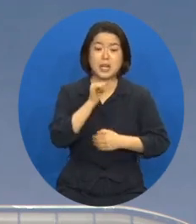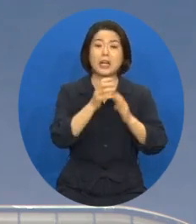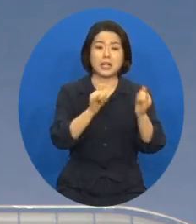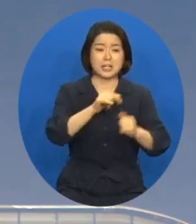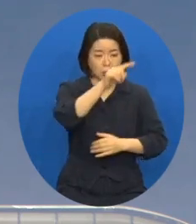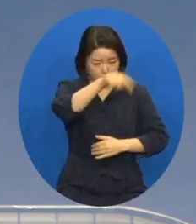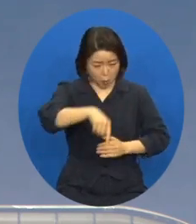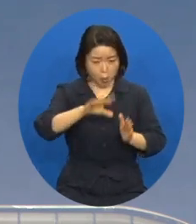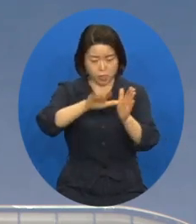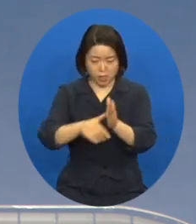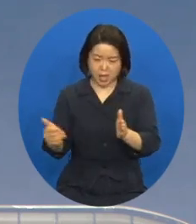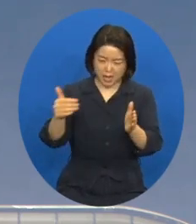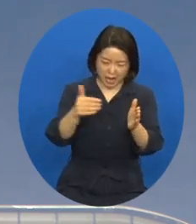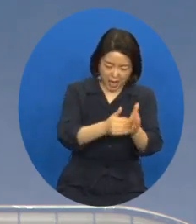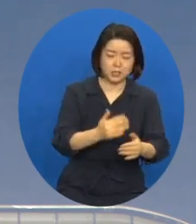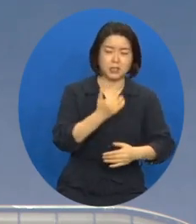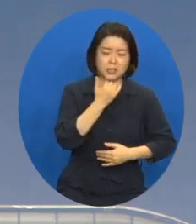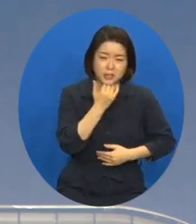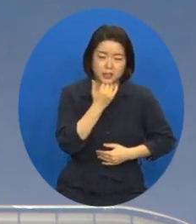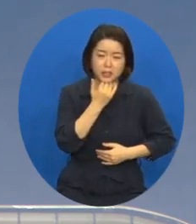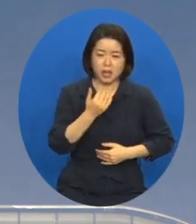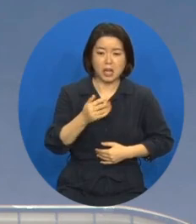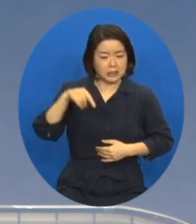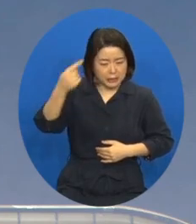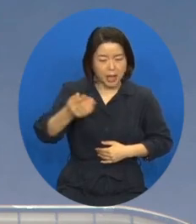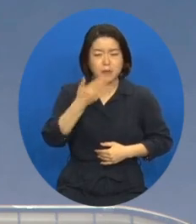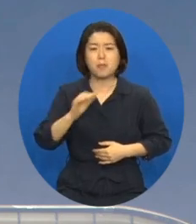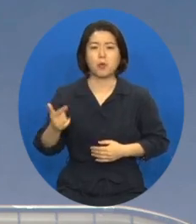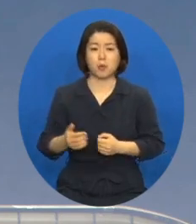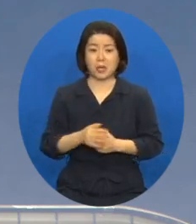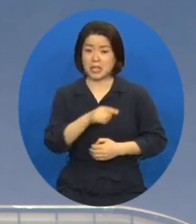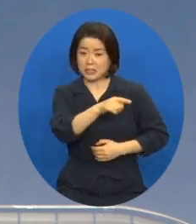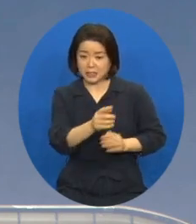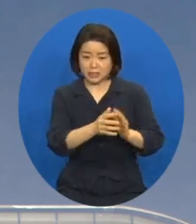기다려서 식사하세요. 그 사람들 제발 창피하게,